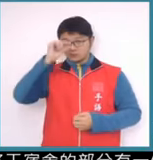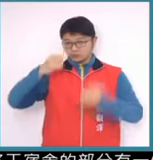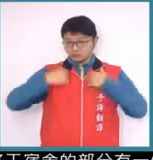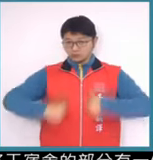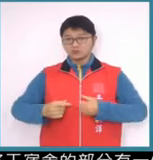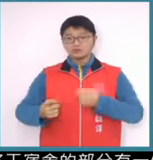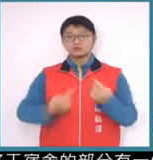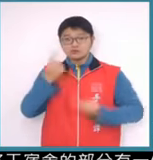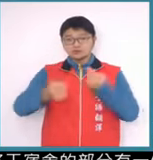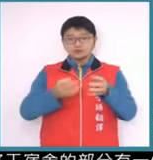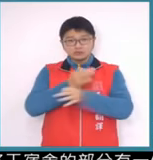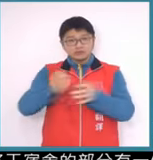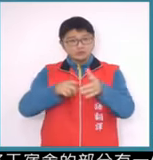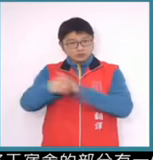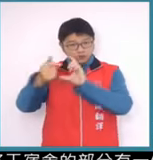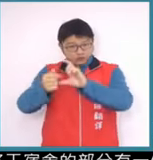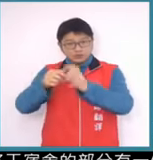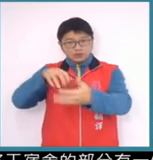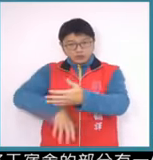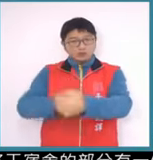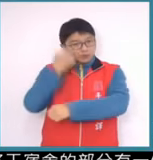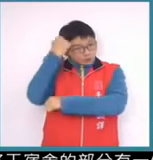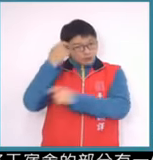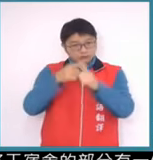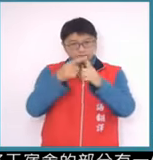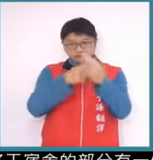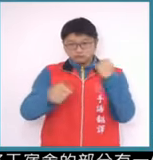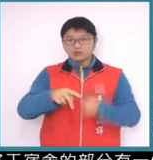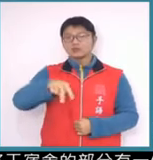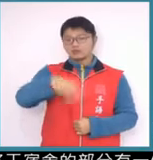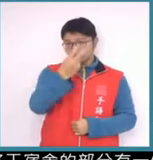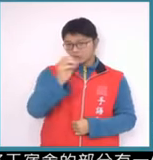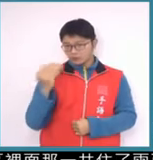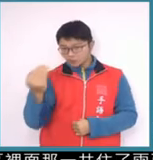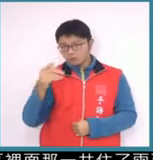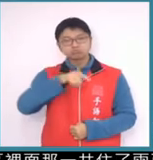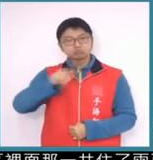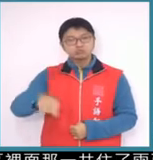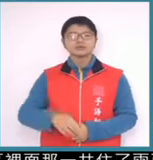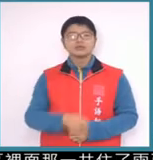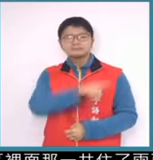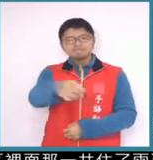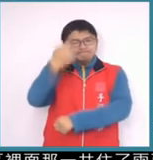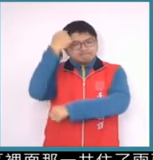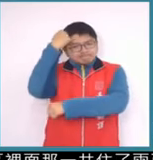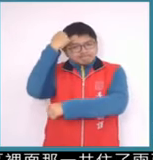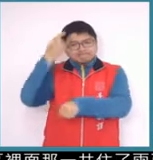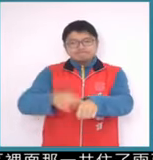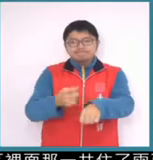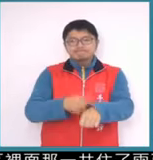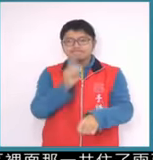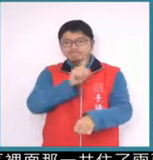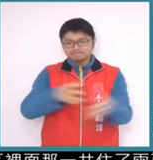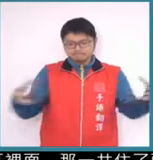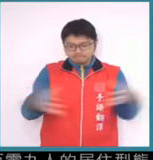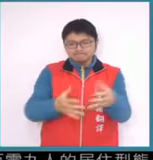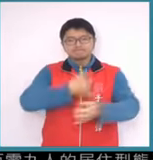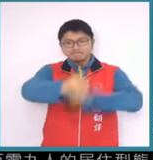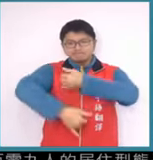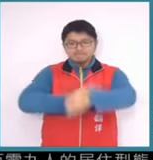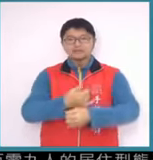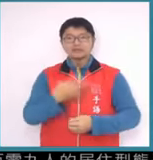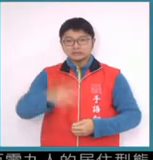里面，那一共住了209人，那这209人的居住形态是共同生活，那么以